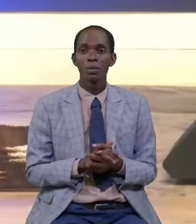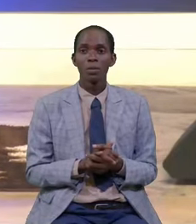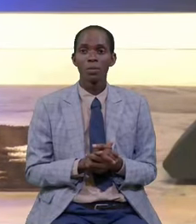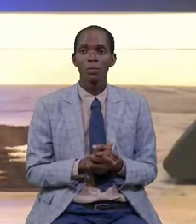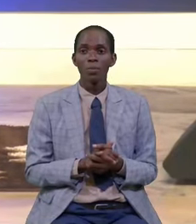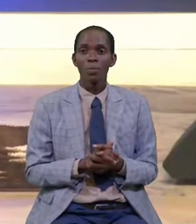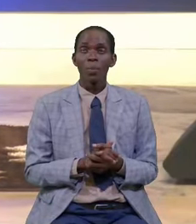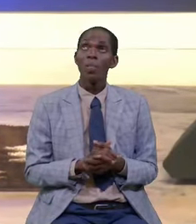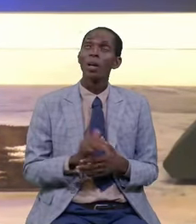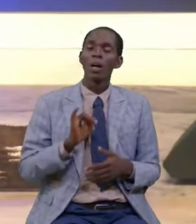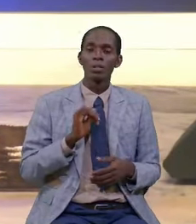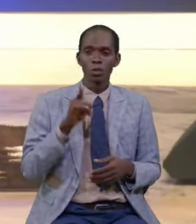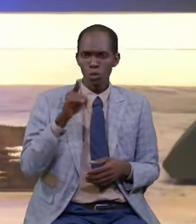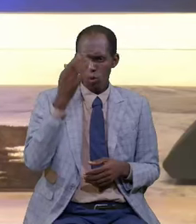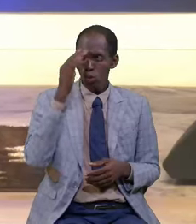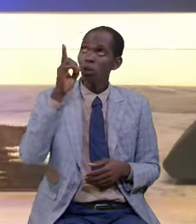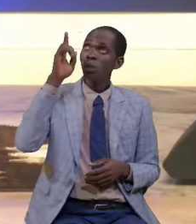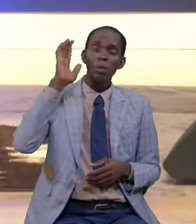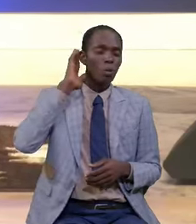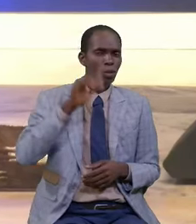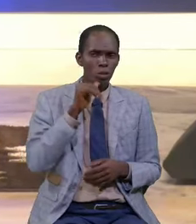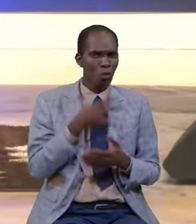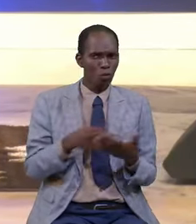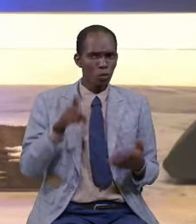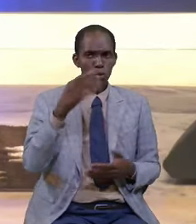Vous savez que Dieu ne peut jamais faillir.